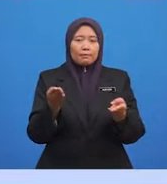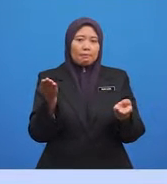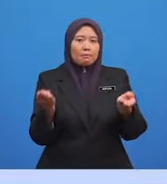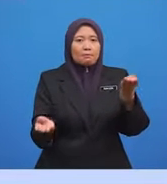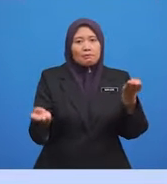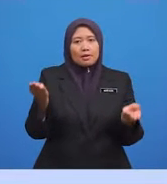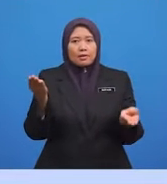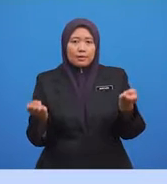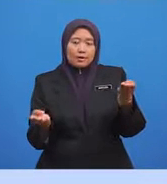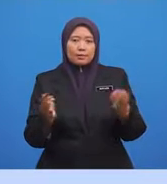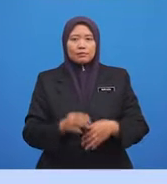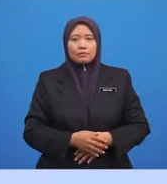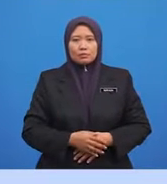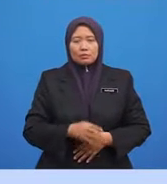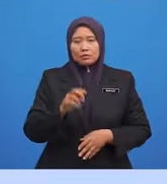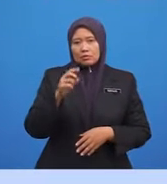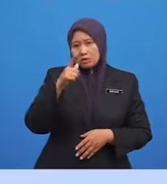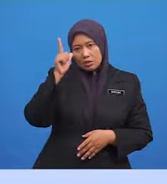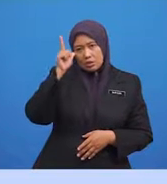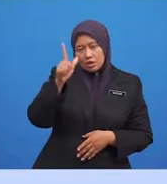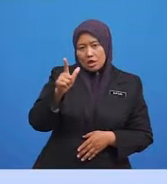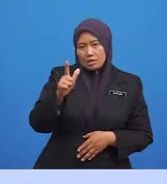Mari kita lihat paparan ini.